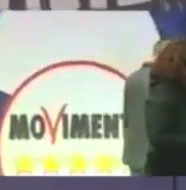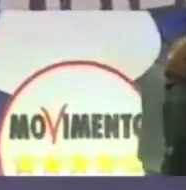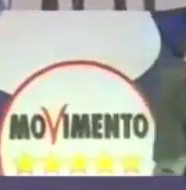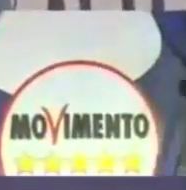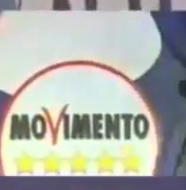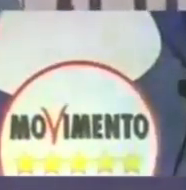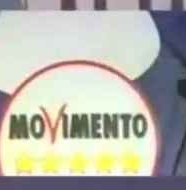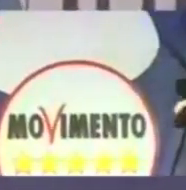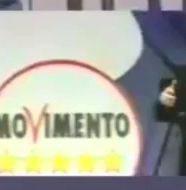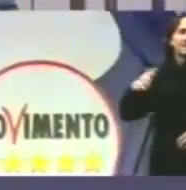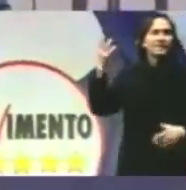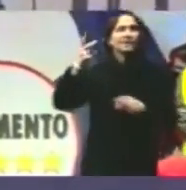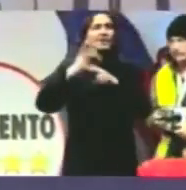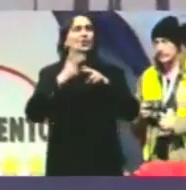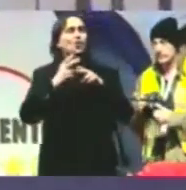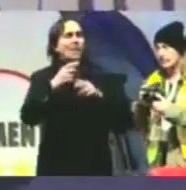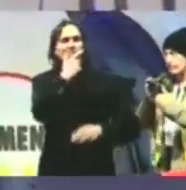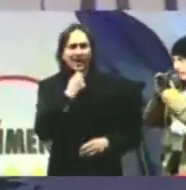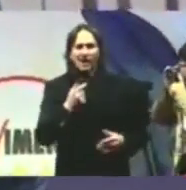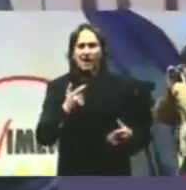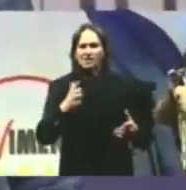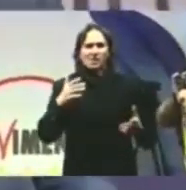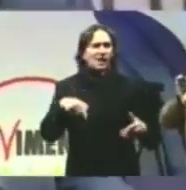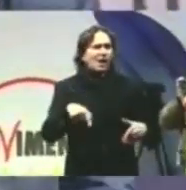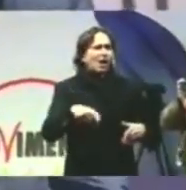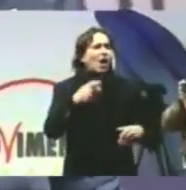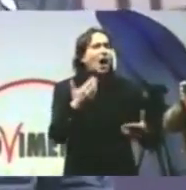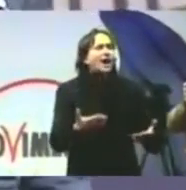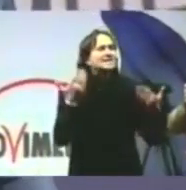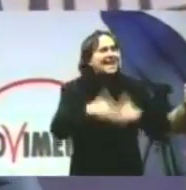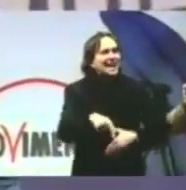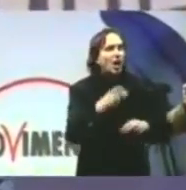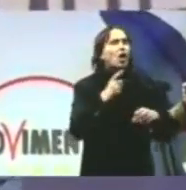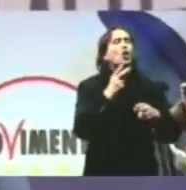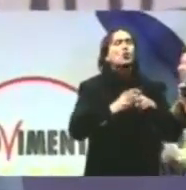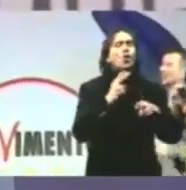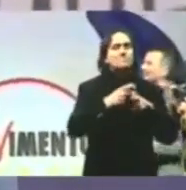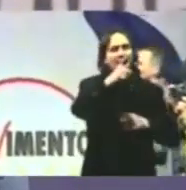Roma è bella, ma stasera Roma è imperiale.